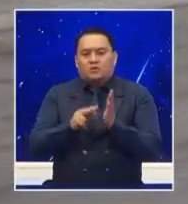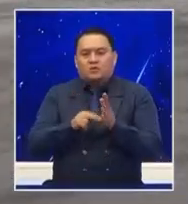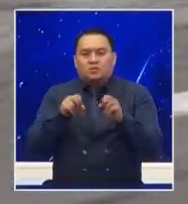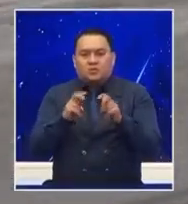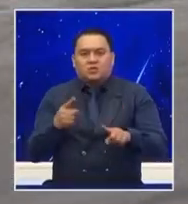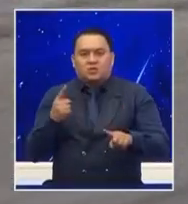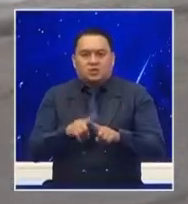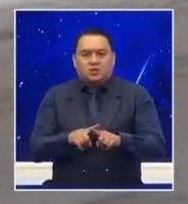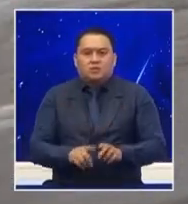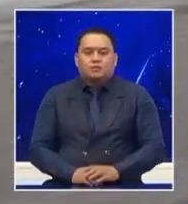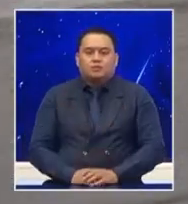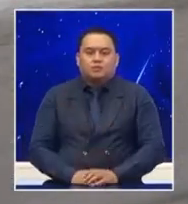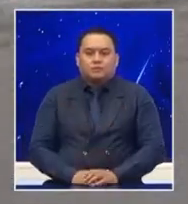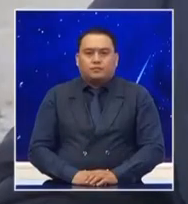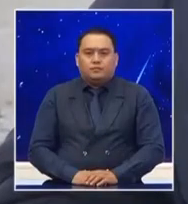техники.